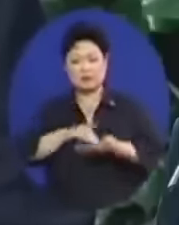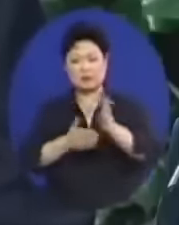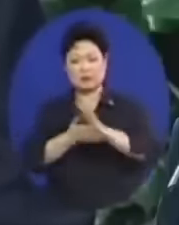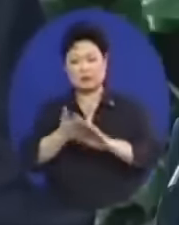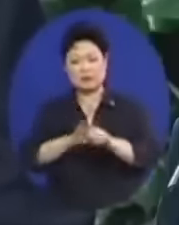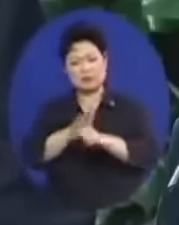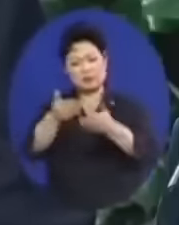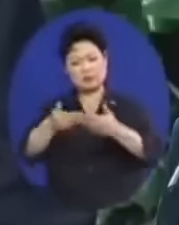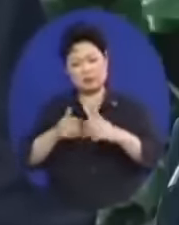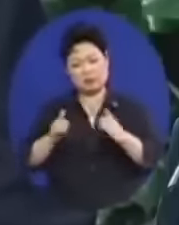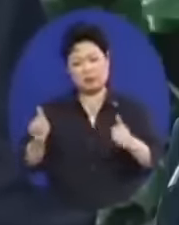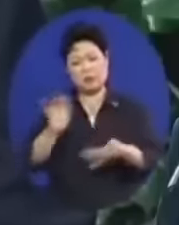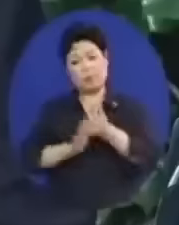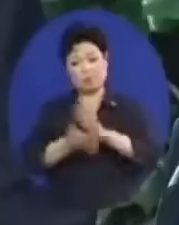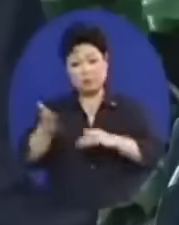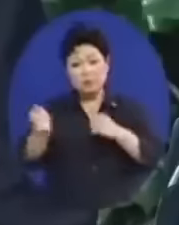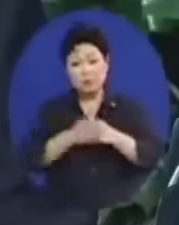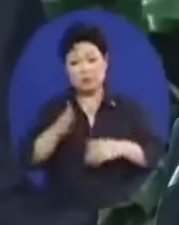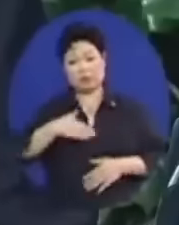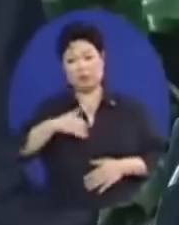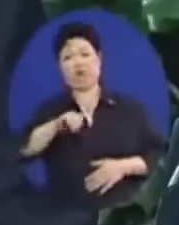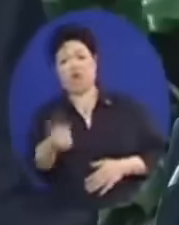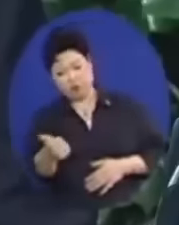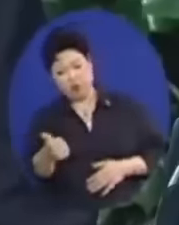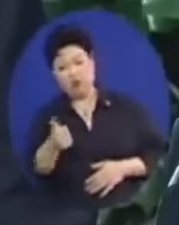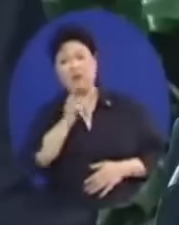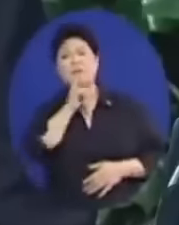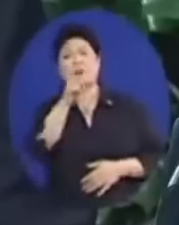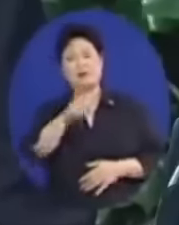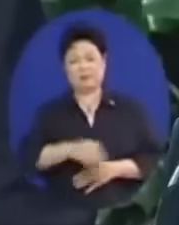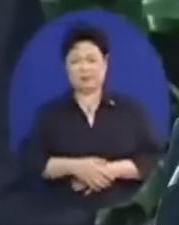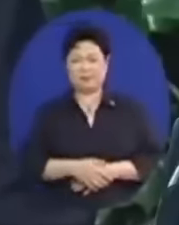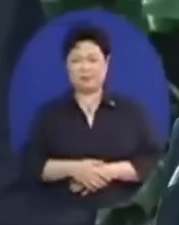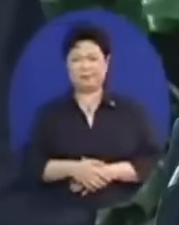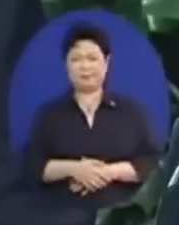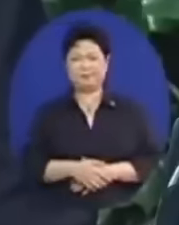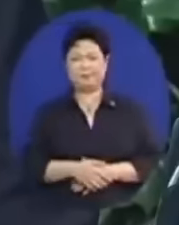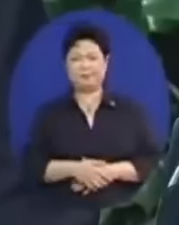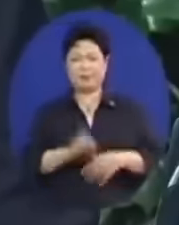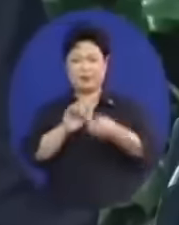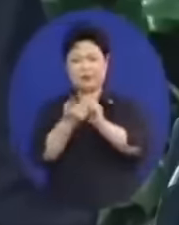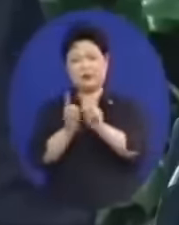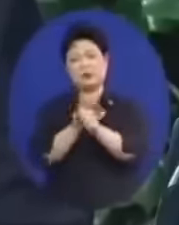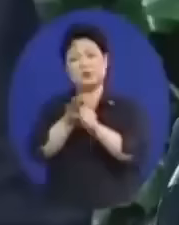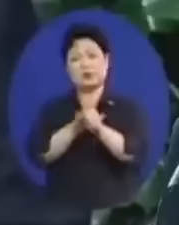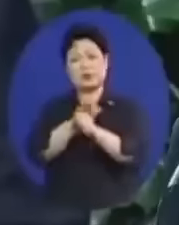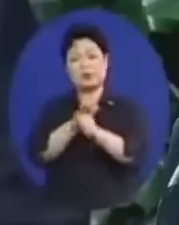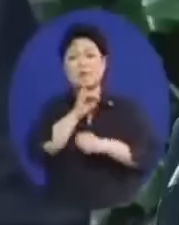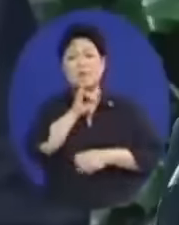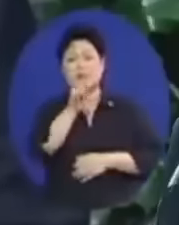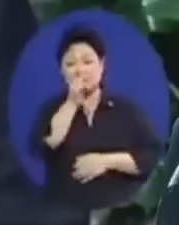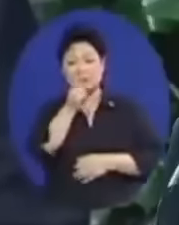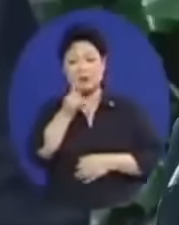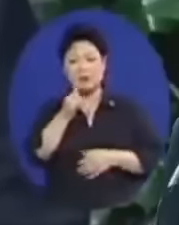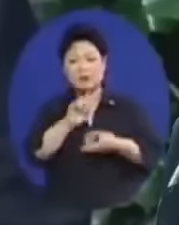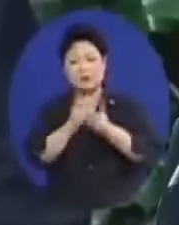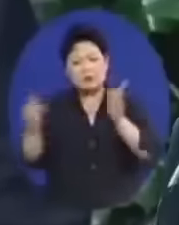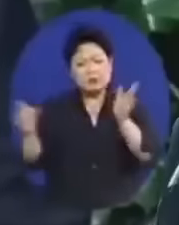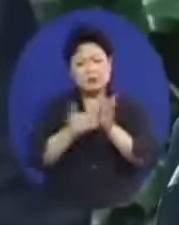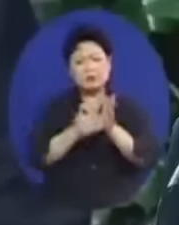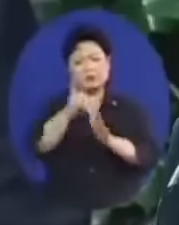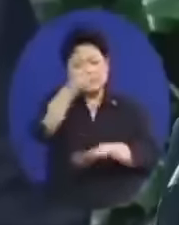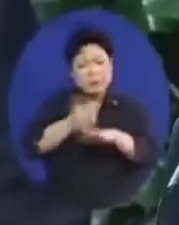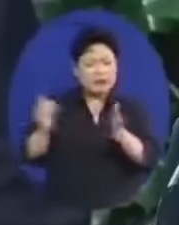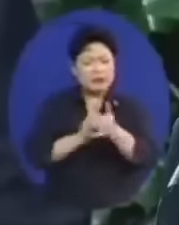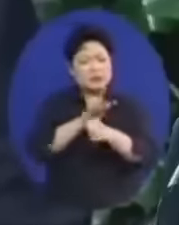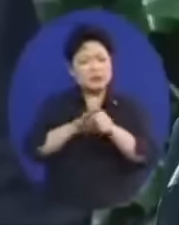줄 사람이 없어서 나는 죽는다고 말하는 것입니다. 서로 사랑한다고 하지만 한없이 사랑해 주는 사람이 누가